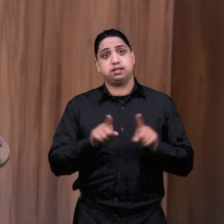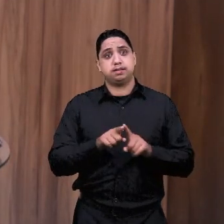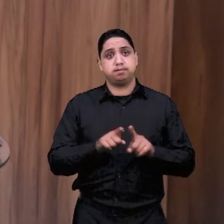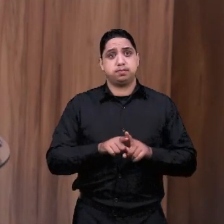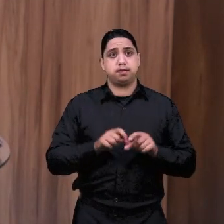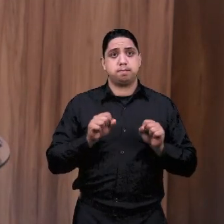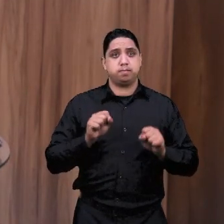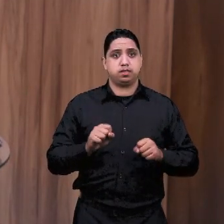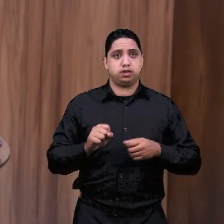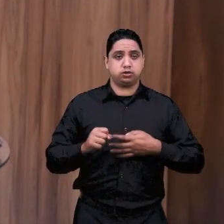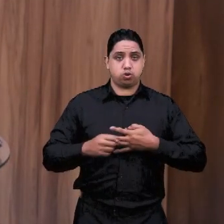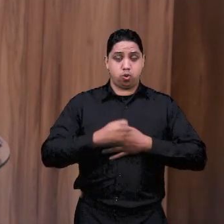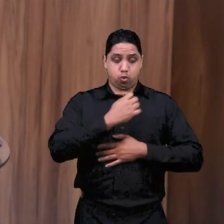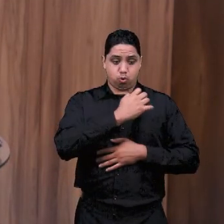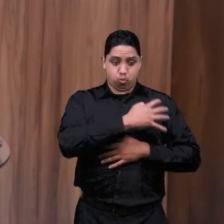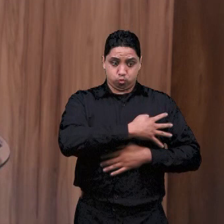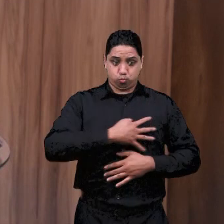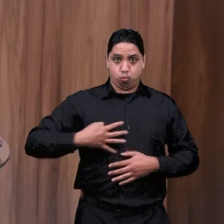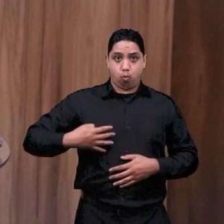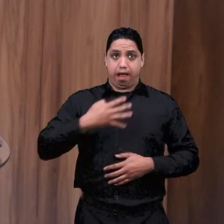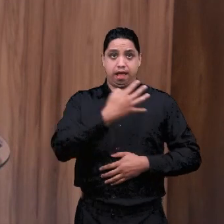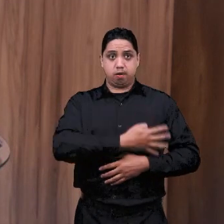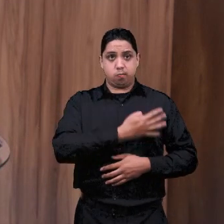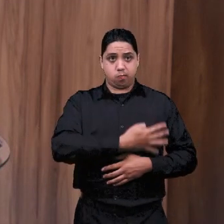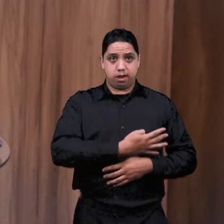jouer avec le compas 4-4